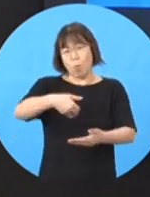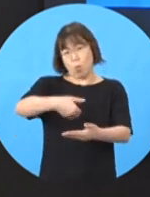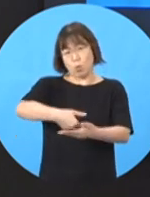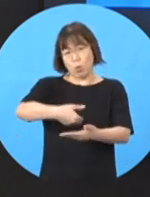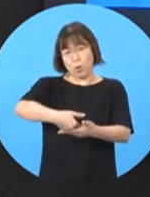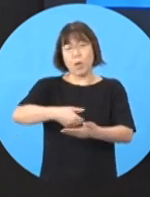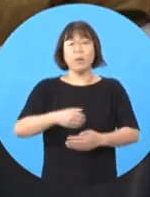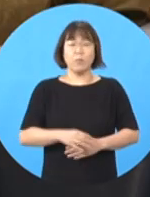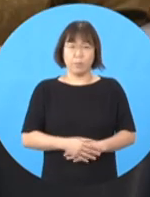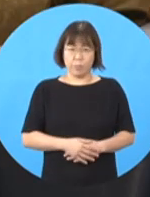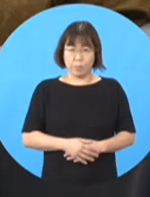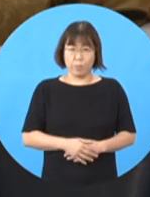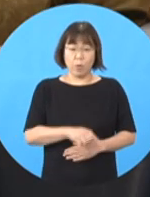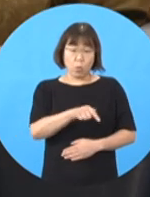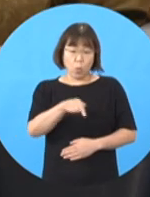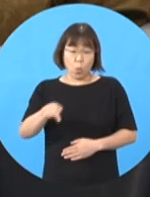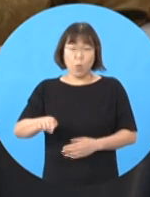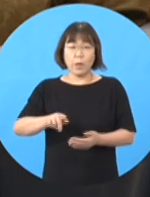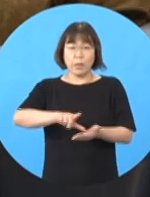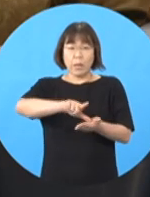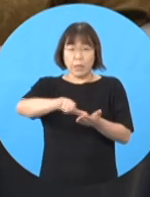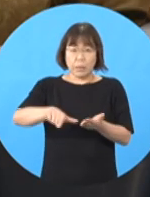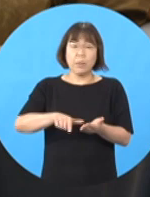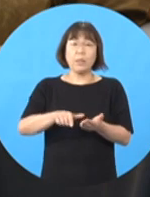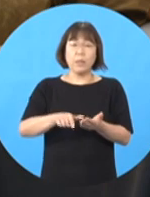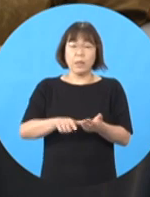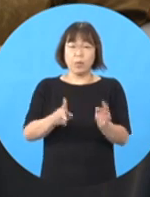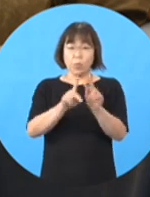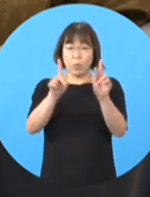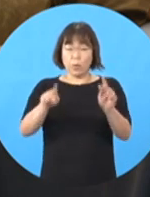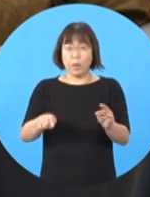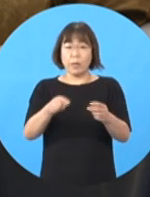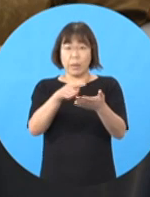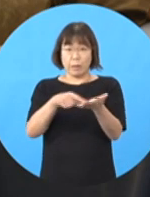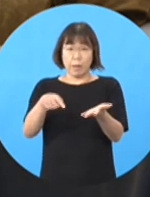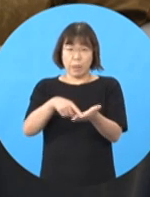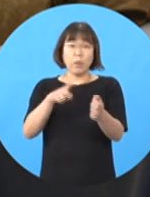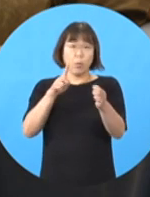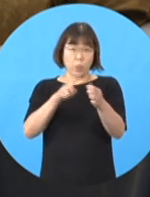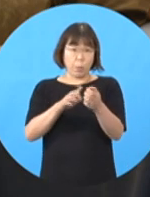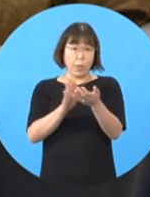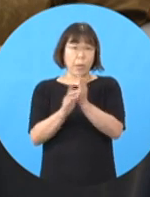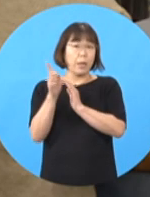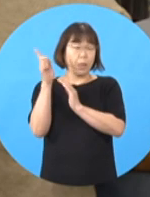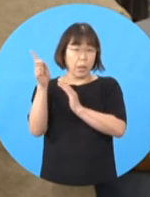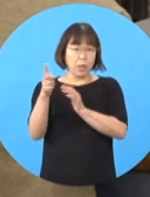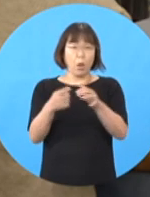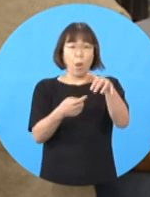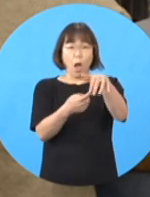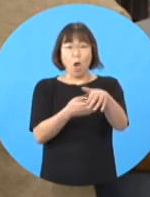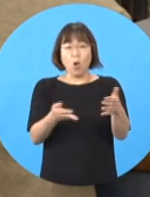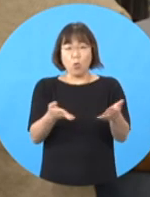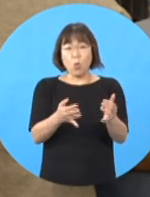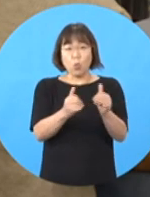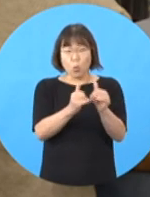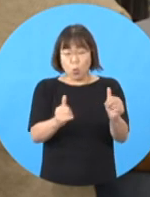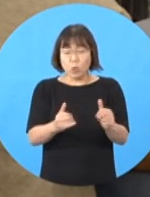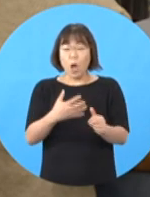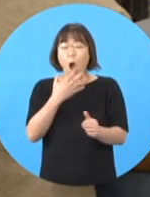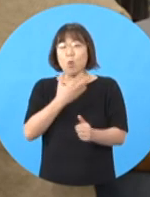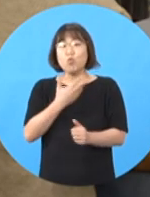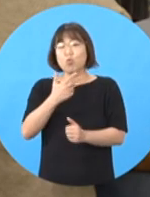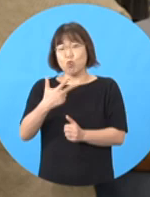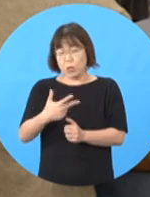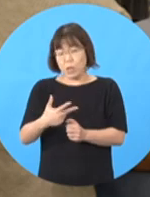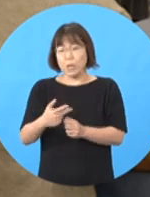。こういった地域の課題解決のため、県では農業者と福祉事業者をマッチングする相